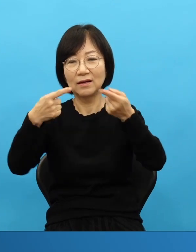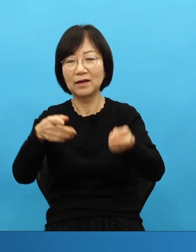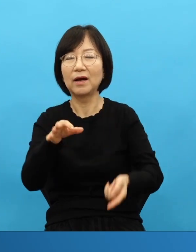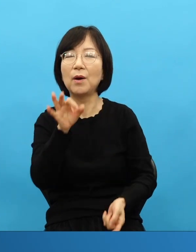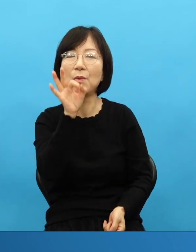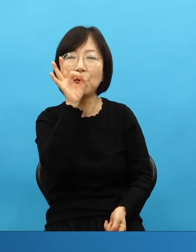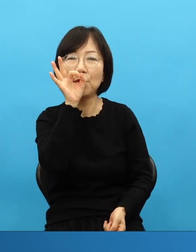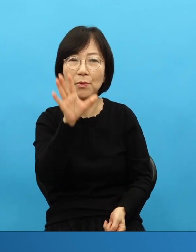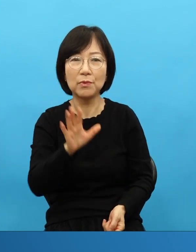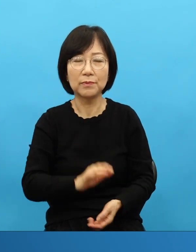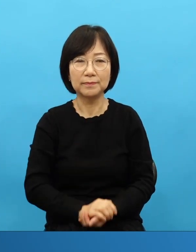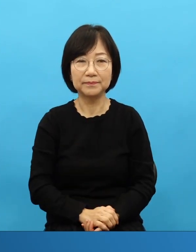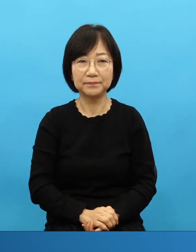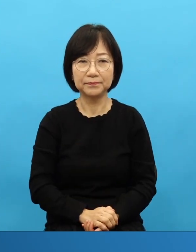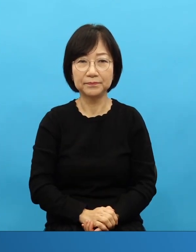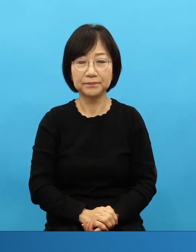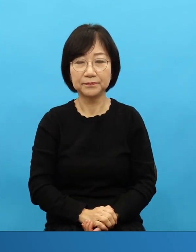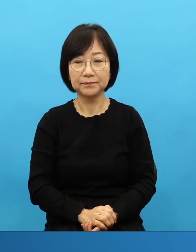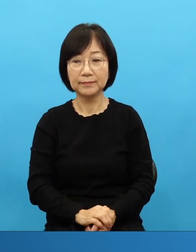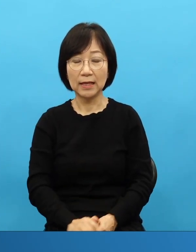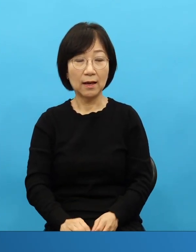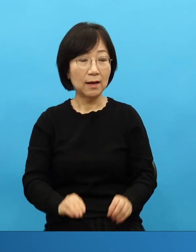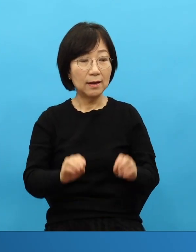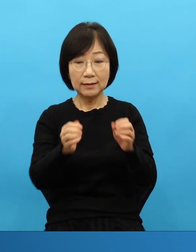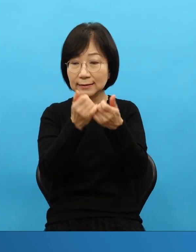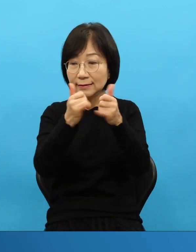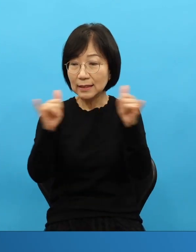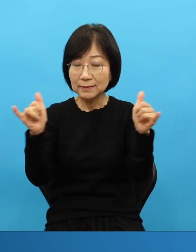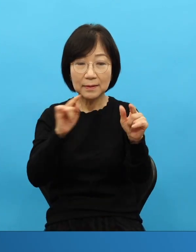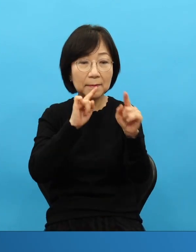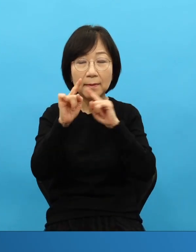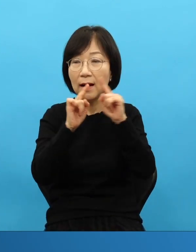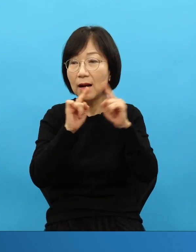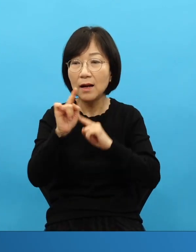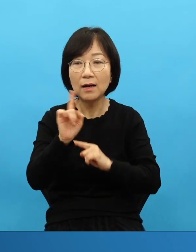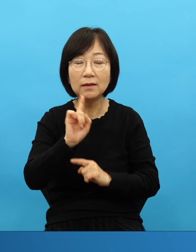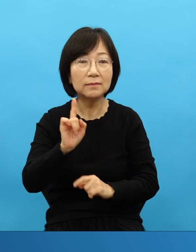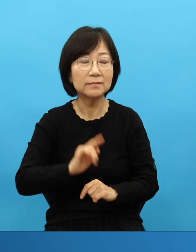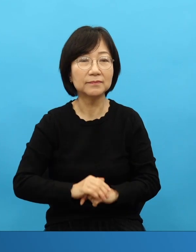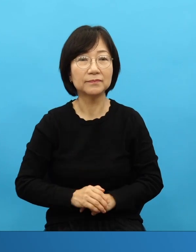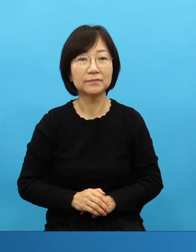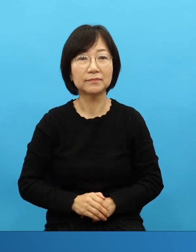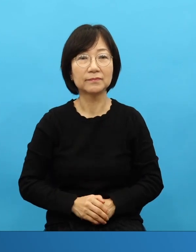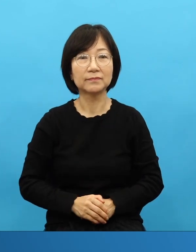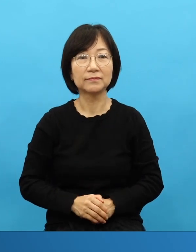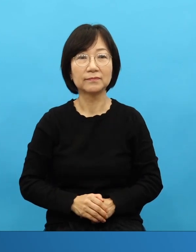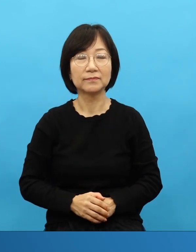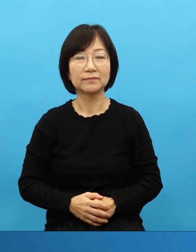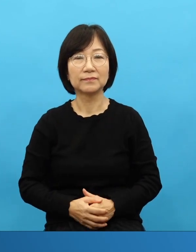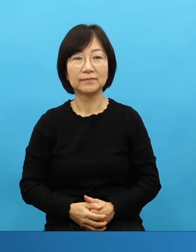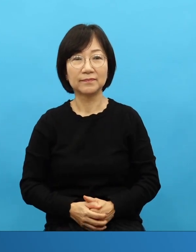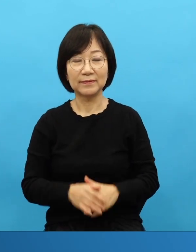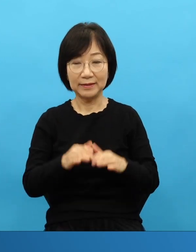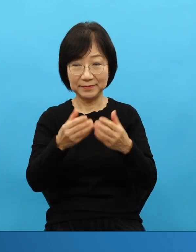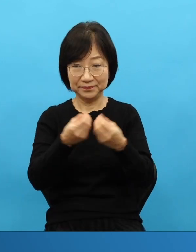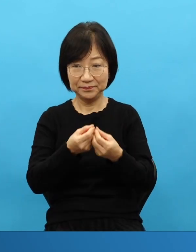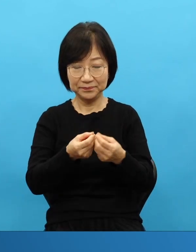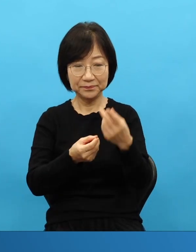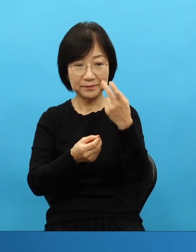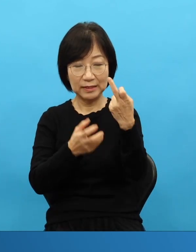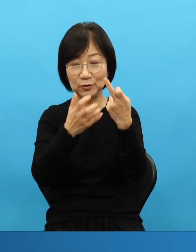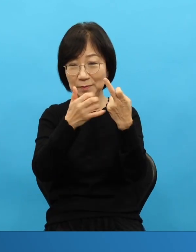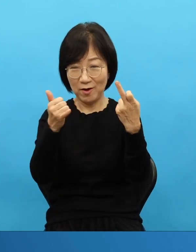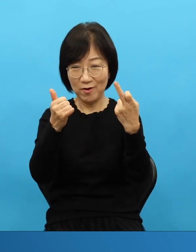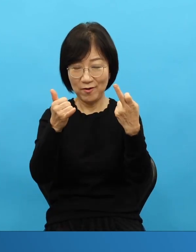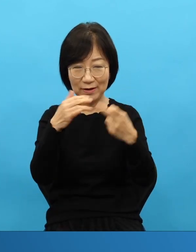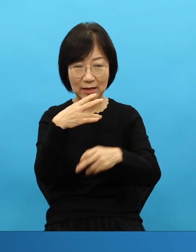지금 광야 40년 중에 뭐라고 얘기했습니까? And so in those 40 years, what did those people say? 12명의 정탐꾼 중에